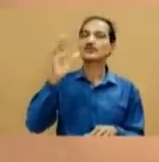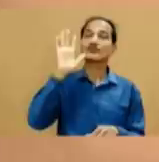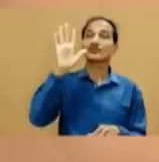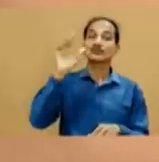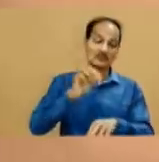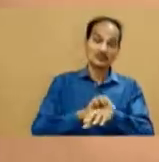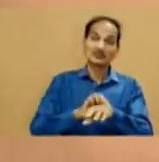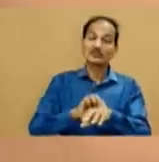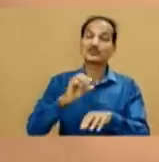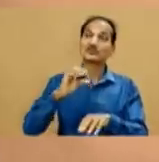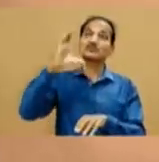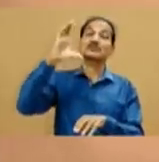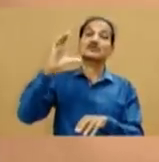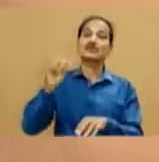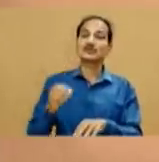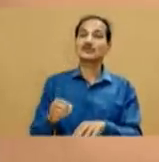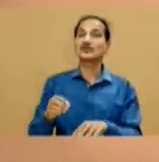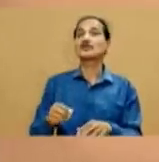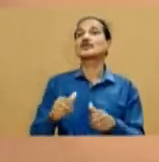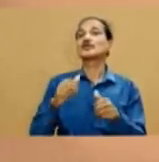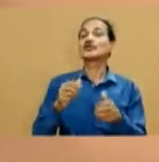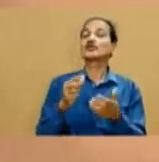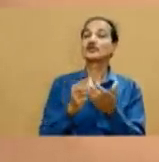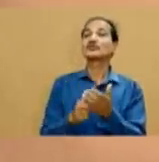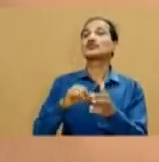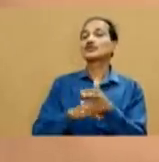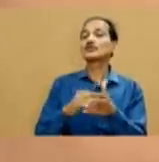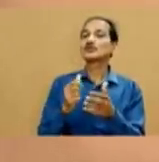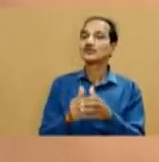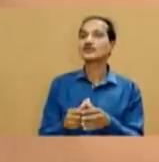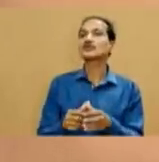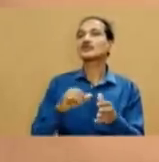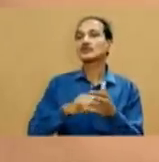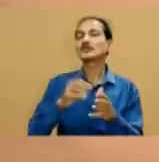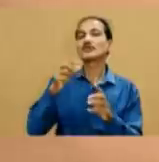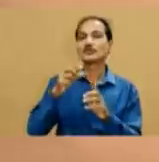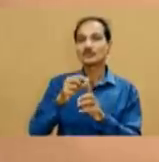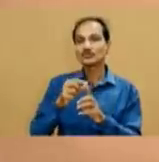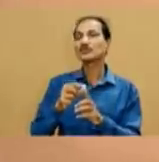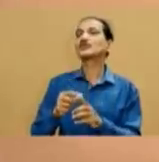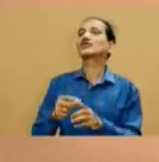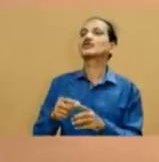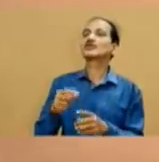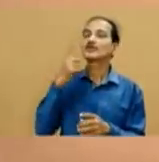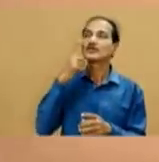ଦେଶ ହେଲେ ଯୁକ୍ତରାଷ୍ଟ୍ର ଆମେରିକା, ସ୍ପେନ୍, ଇଟାଲୀ, ଜର୍ମାନୀ ଏବଂ